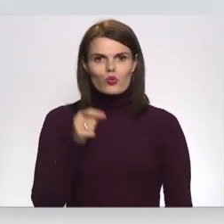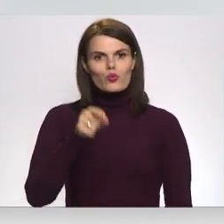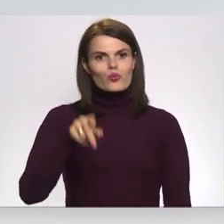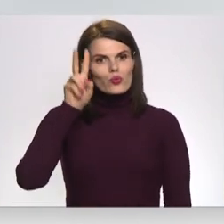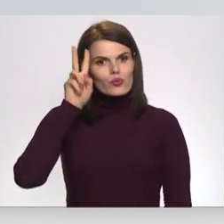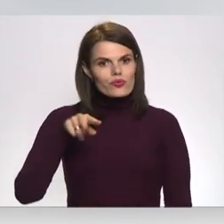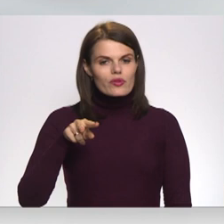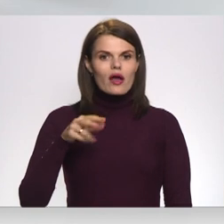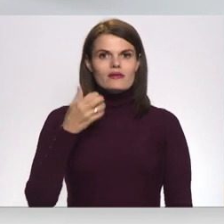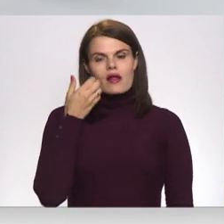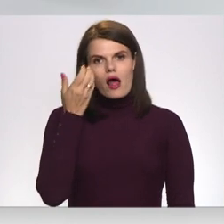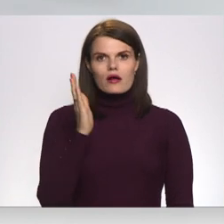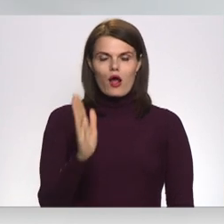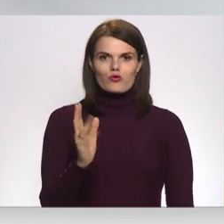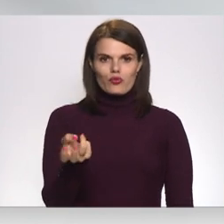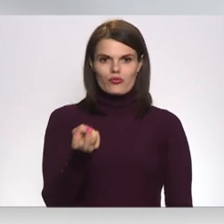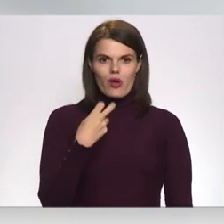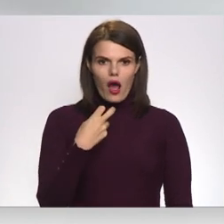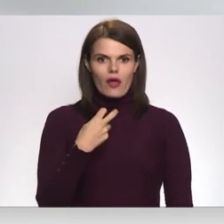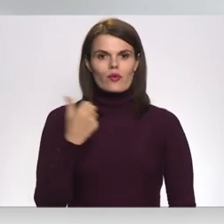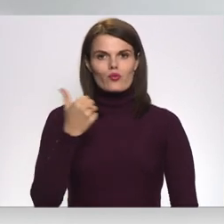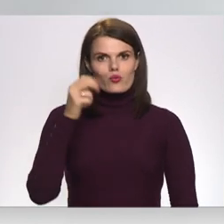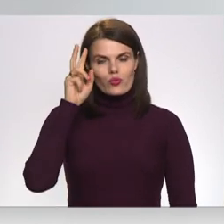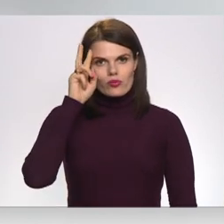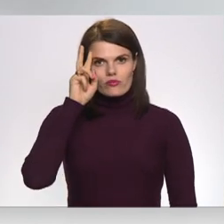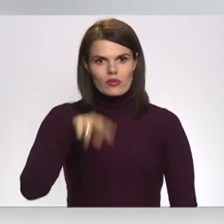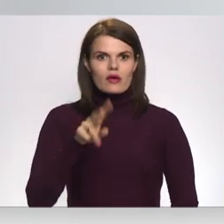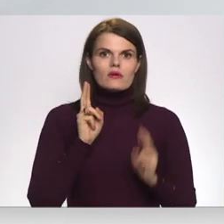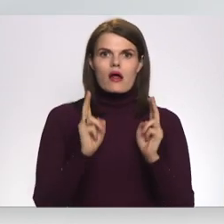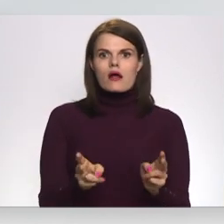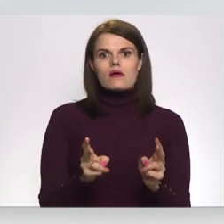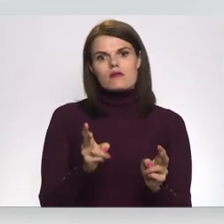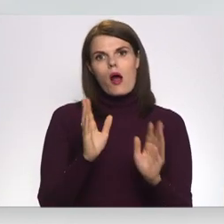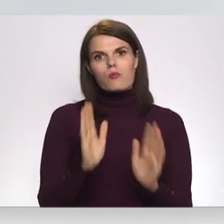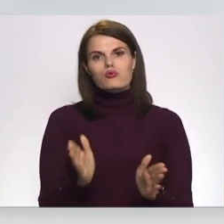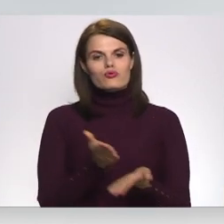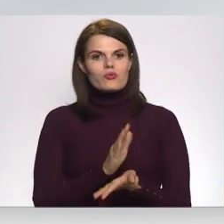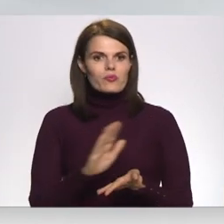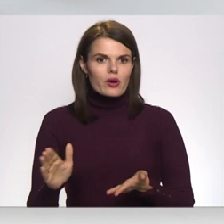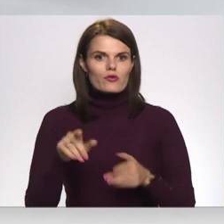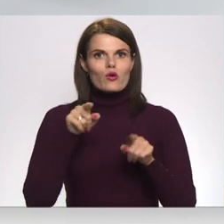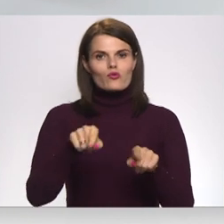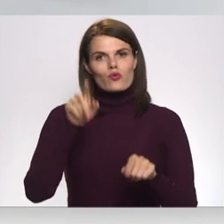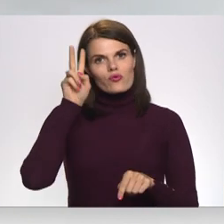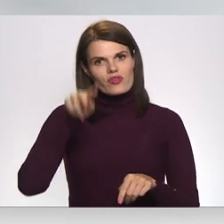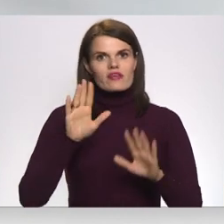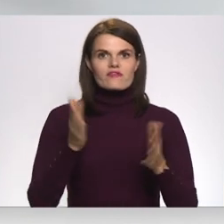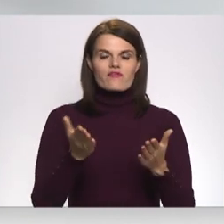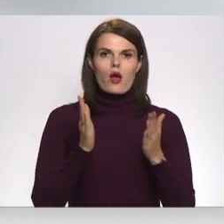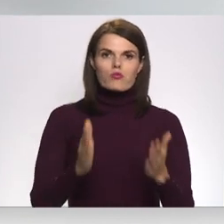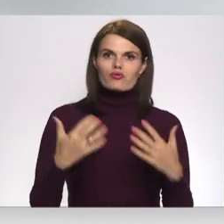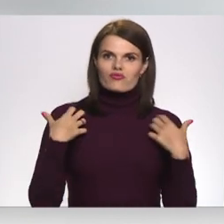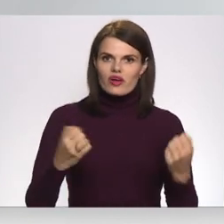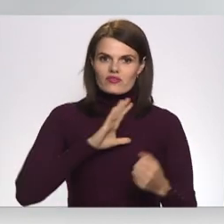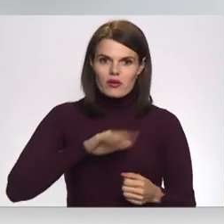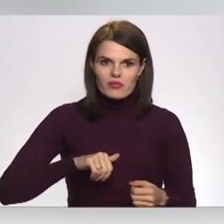kad šis cilvēks pie tevi atnāks, tu nezini, kā viss beidzies, tu nezini, vai tu būsi veselā pēc tam,